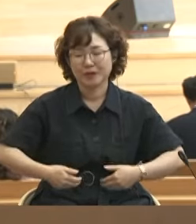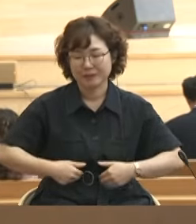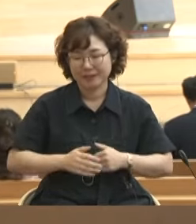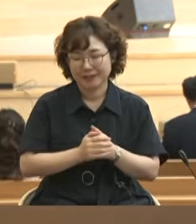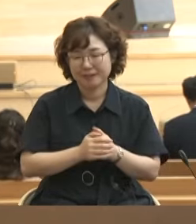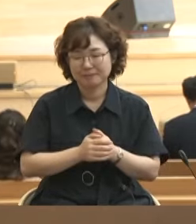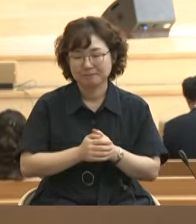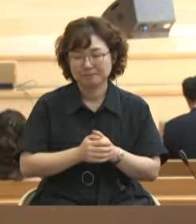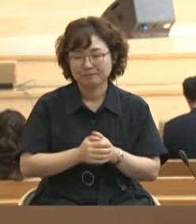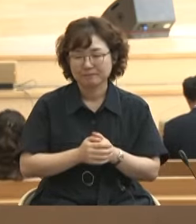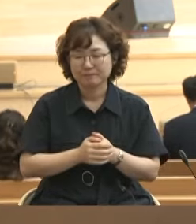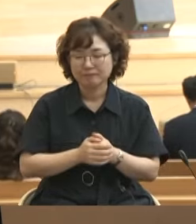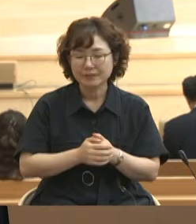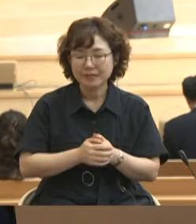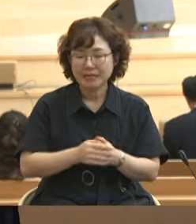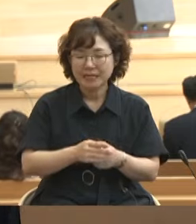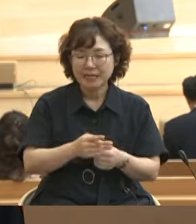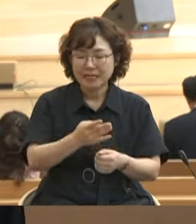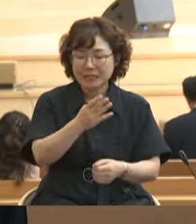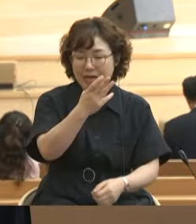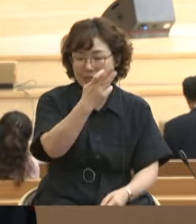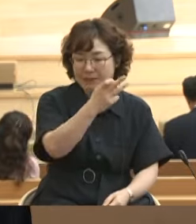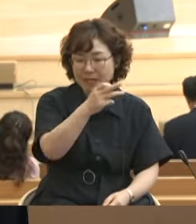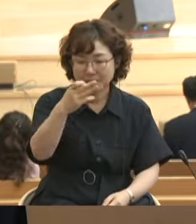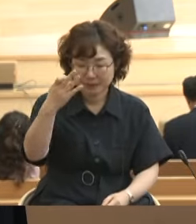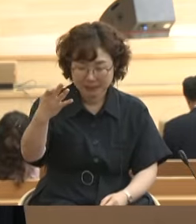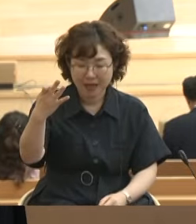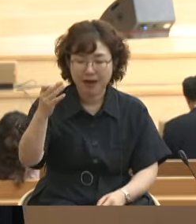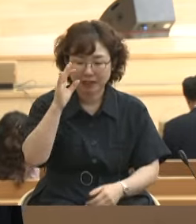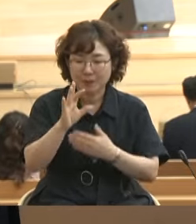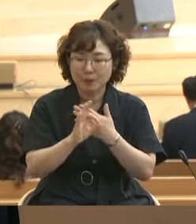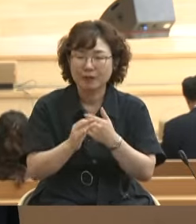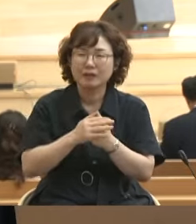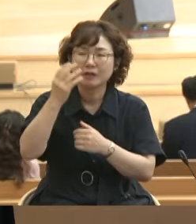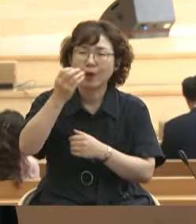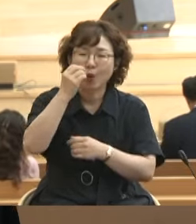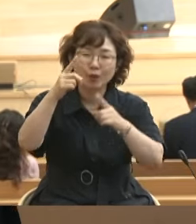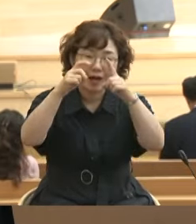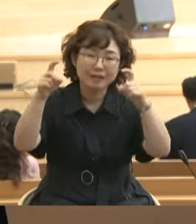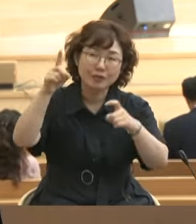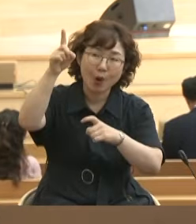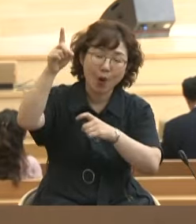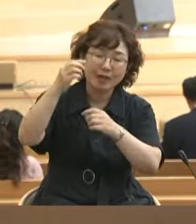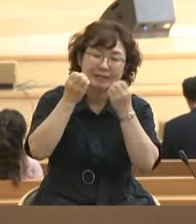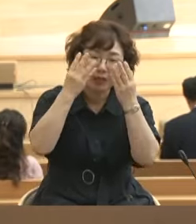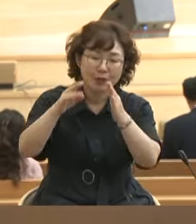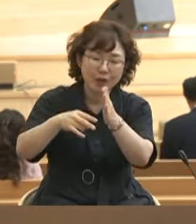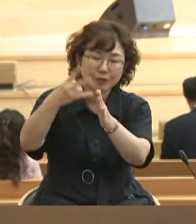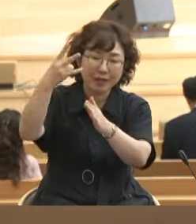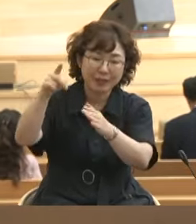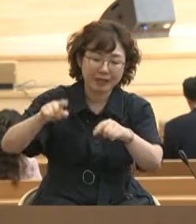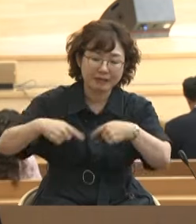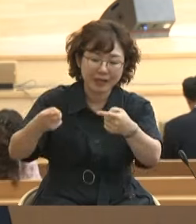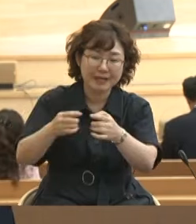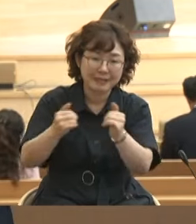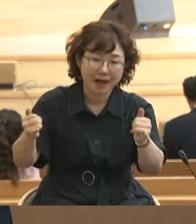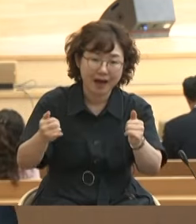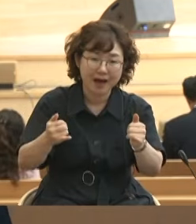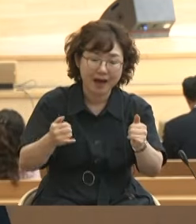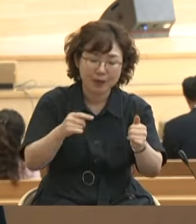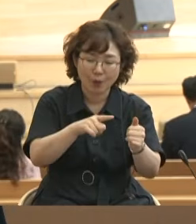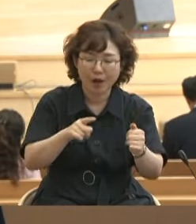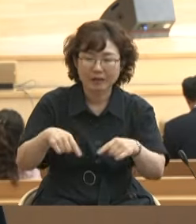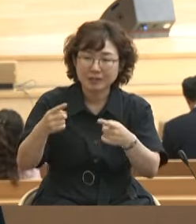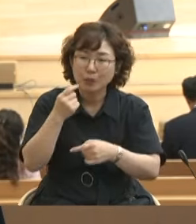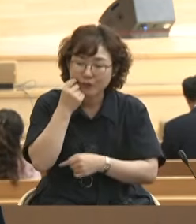한다. 여러분 14절 15절에 보면 거룩한 성 새 예루살렘에 들어갈 자와 그렇지